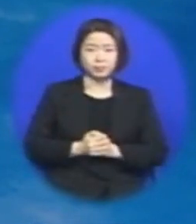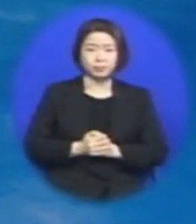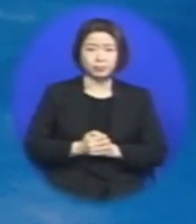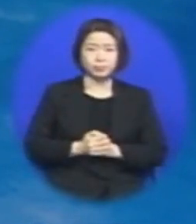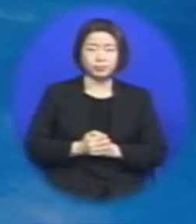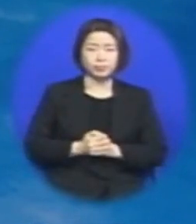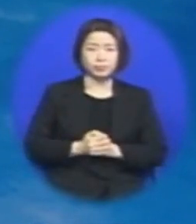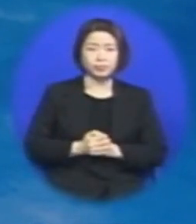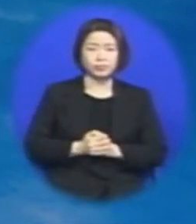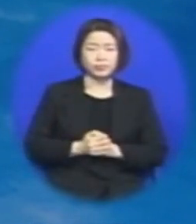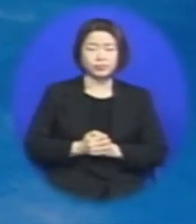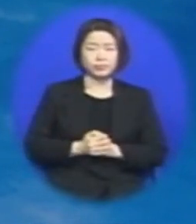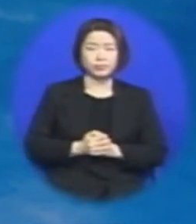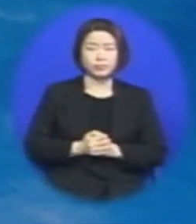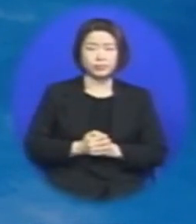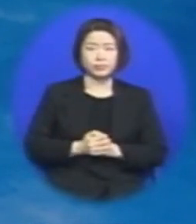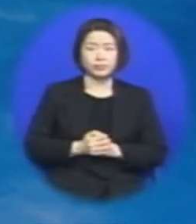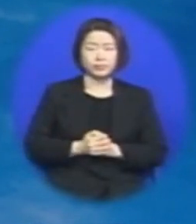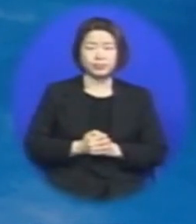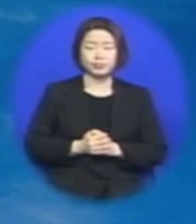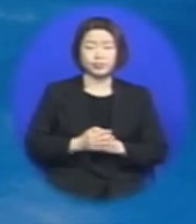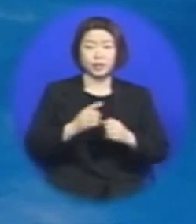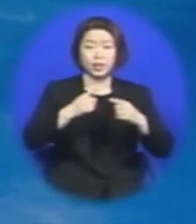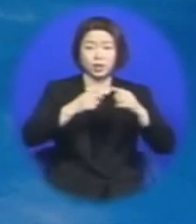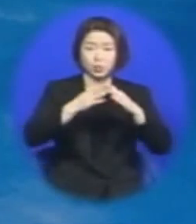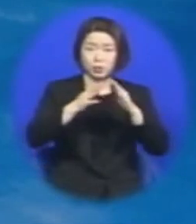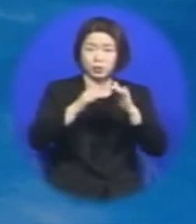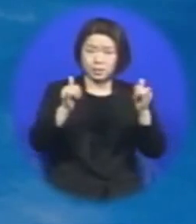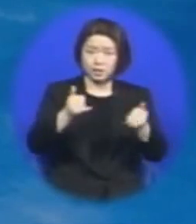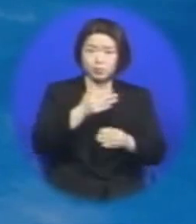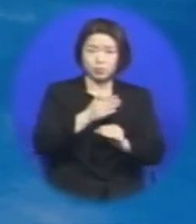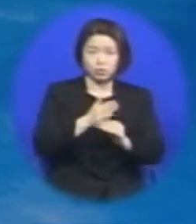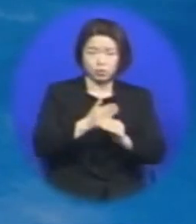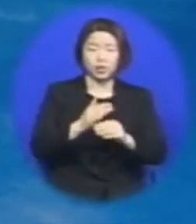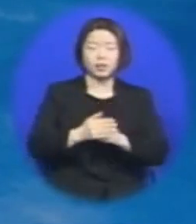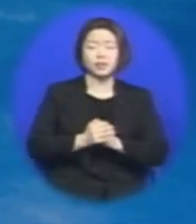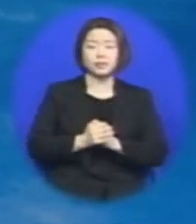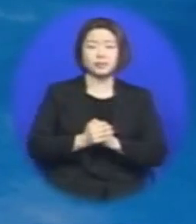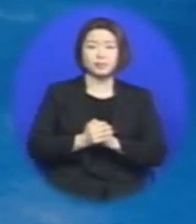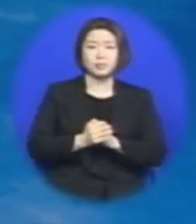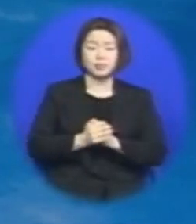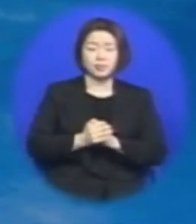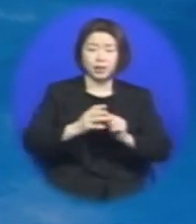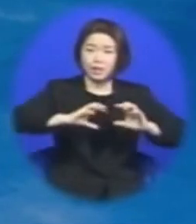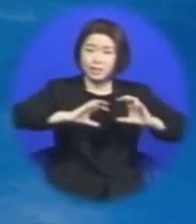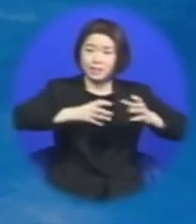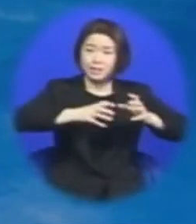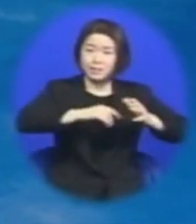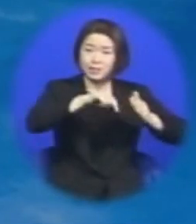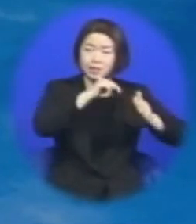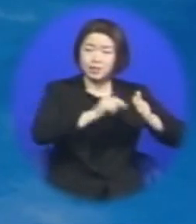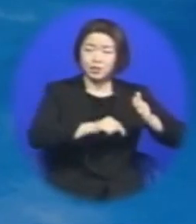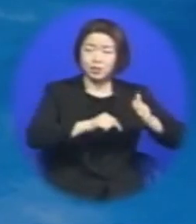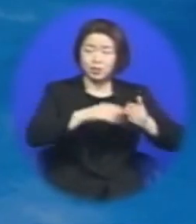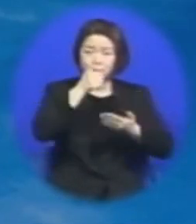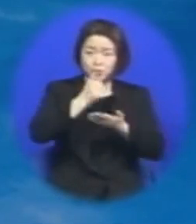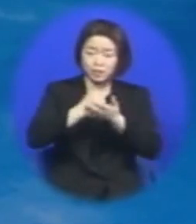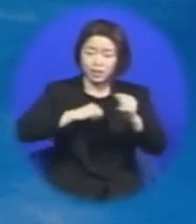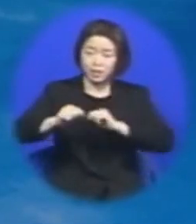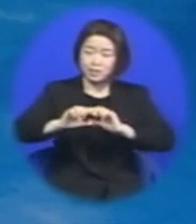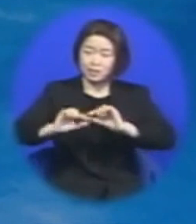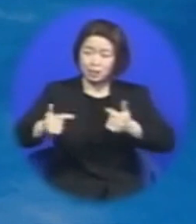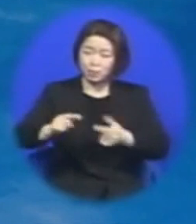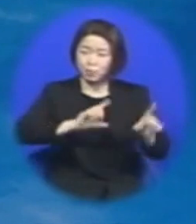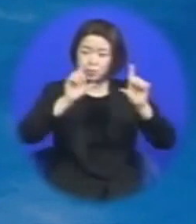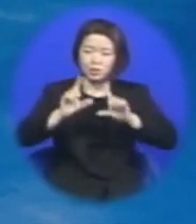일입니다 교인들 중에 세상에서 죄 안 짓고 살기가 너무